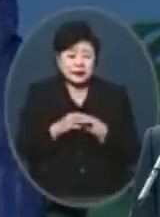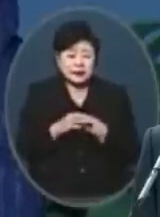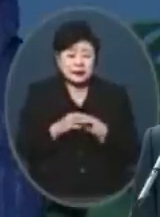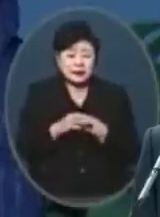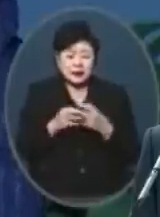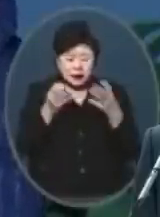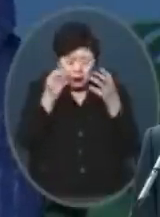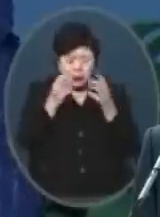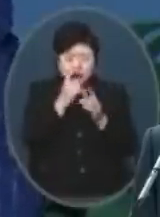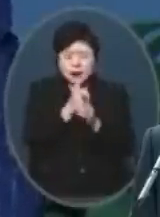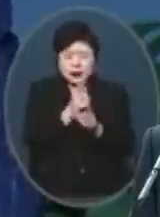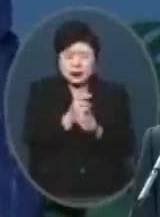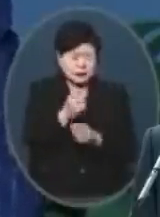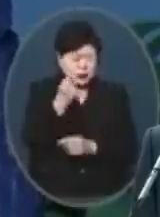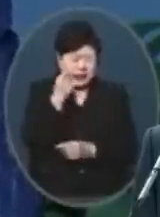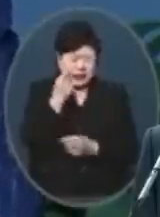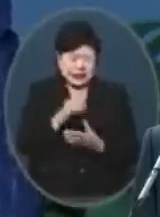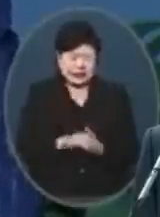고통을 이길 수 없습니다.